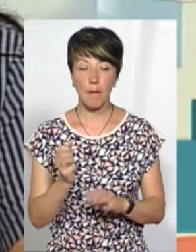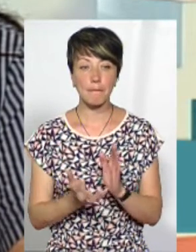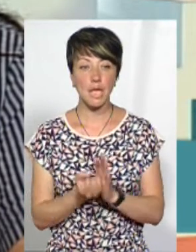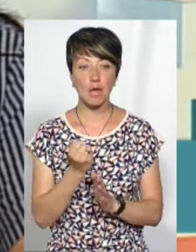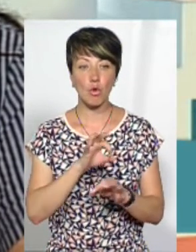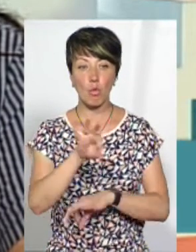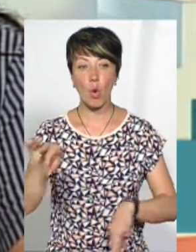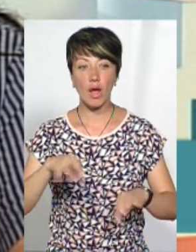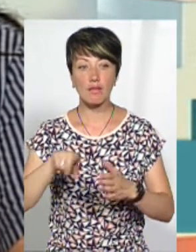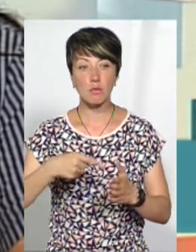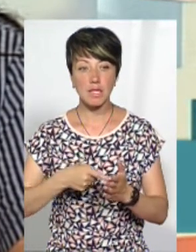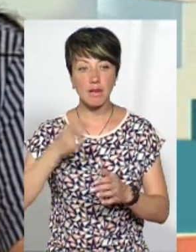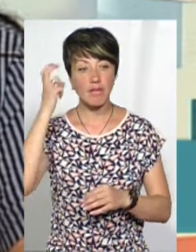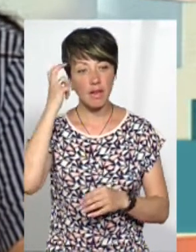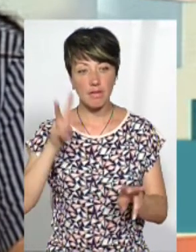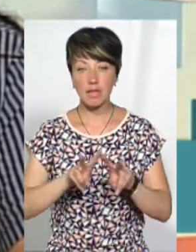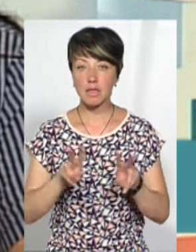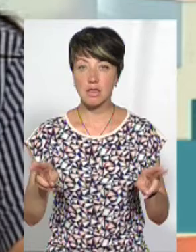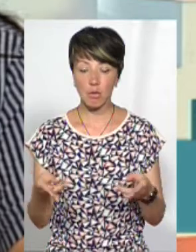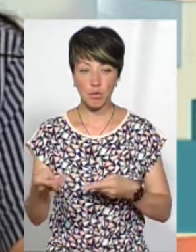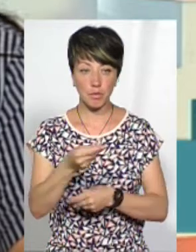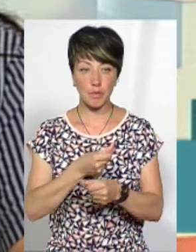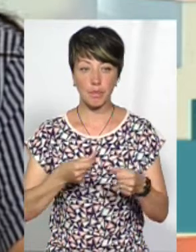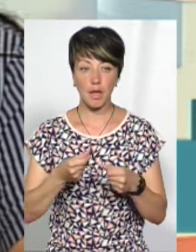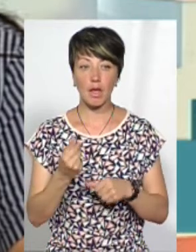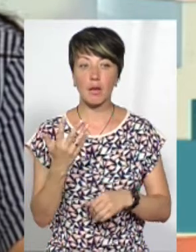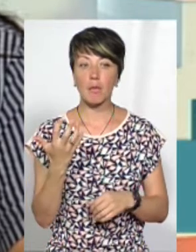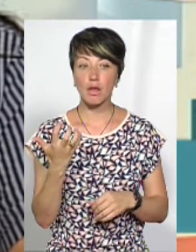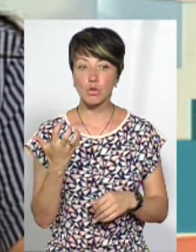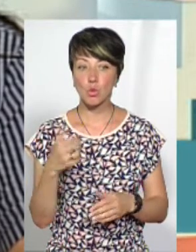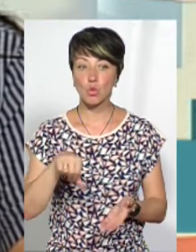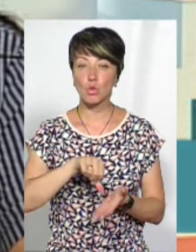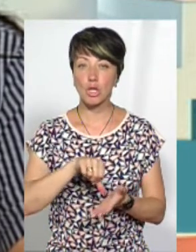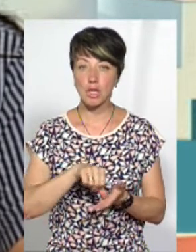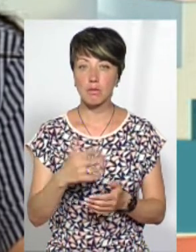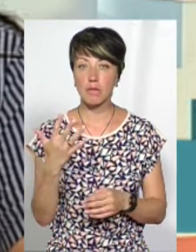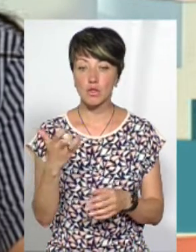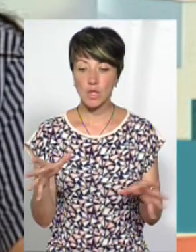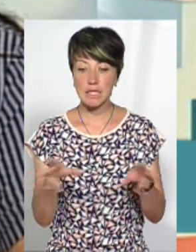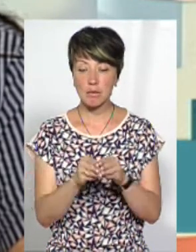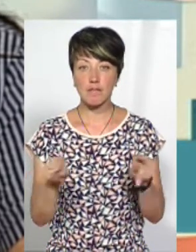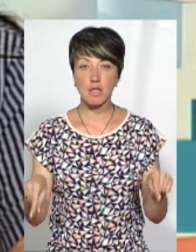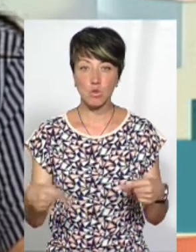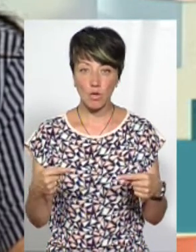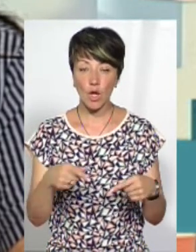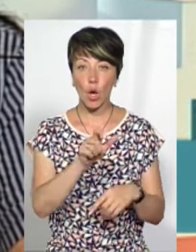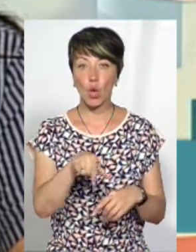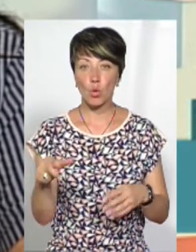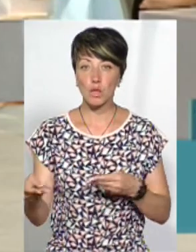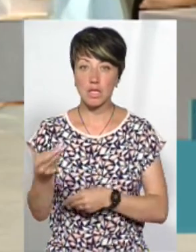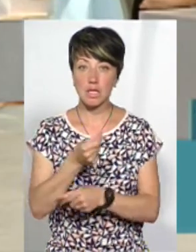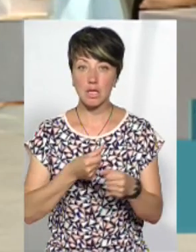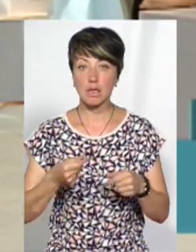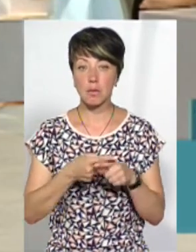підтримку проєктів міста. В Києві так само скинулися 500 учасників, 500 співзасновників, тобто люди скинулись